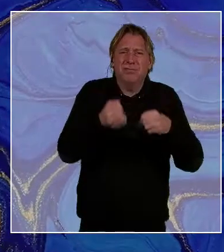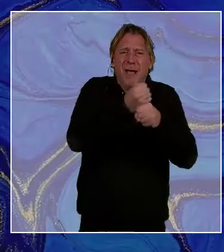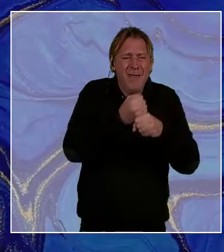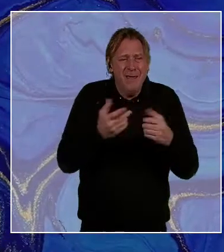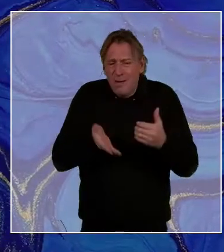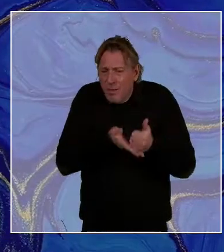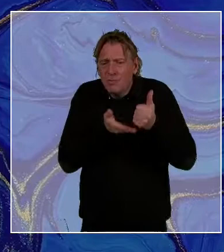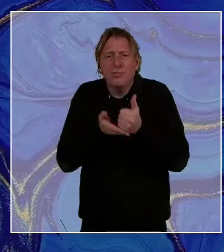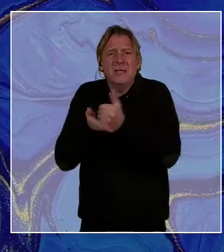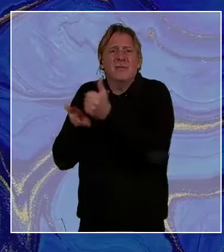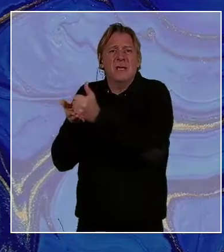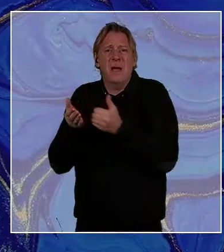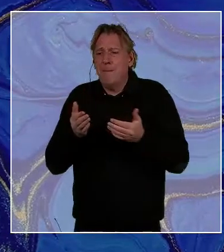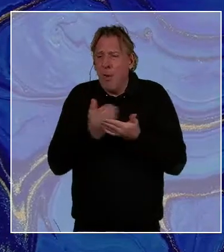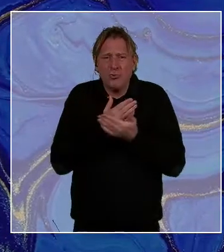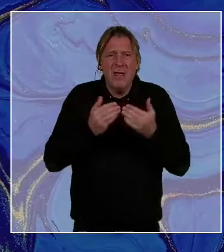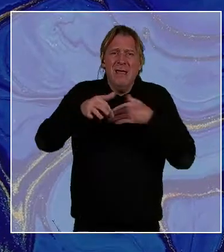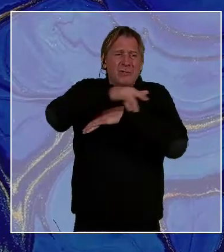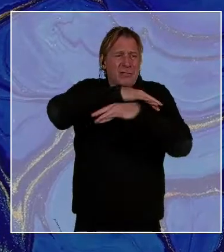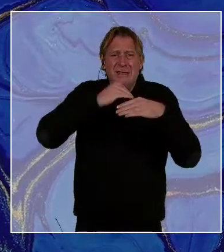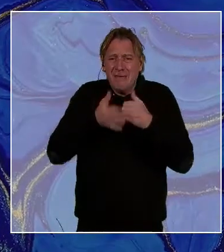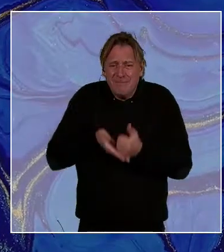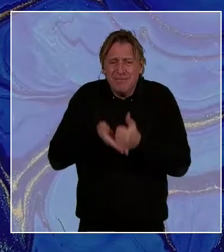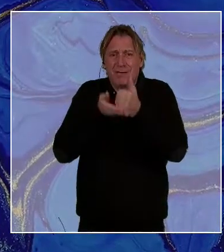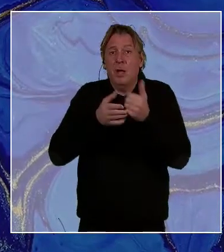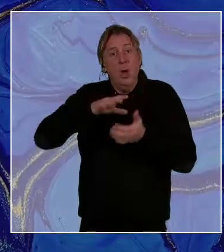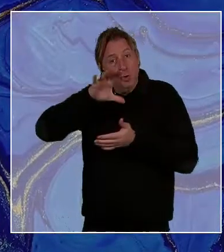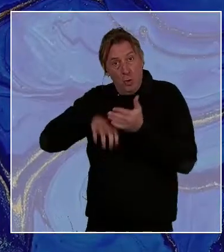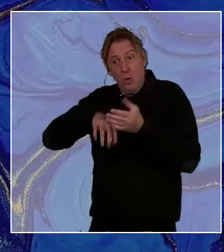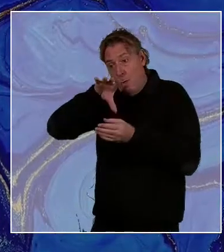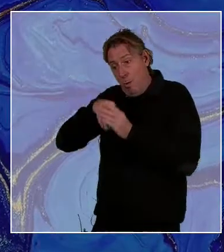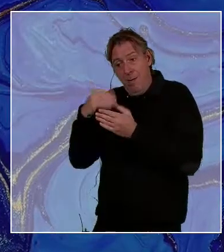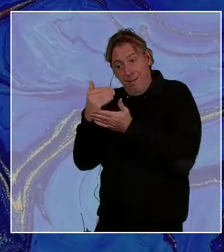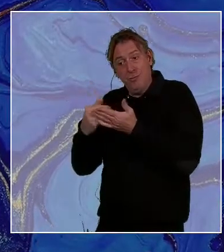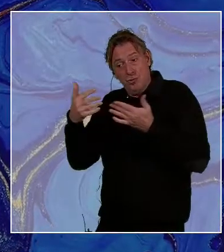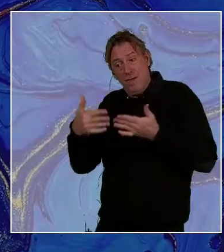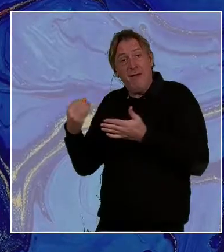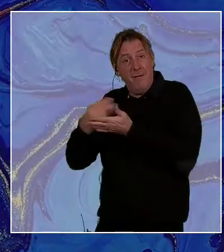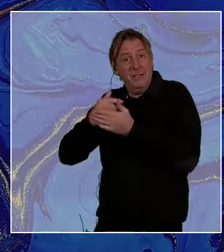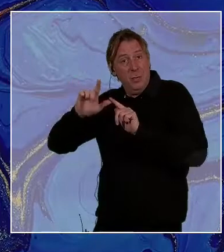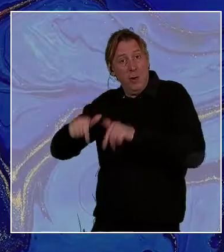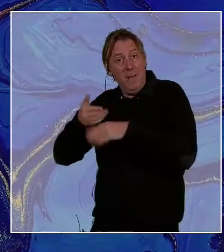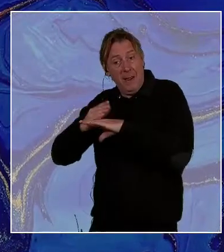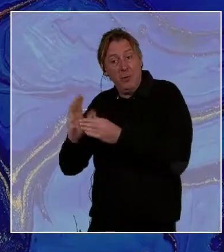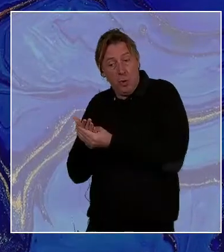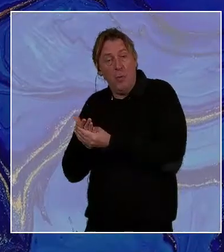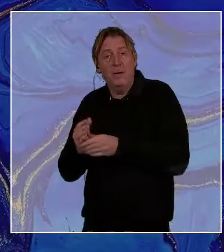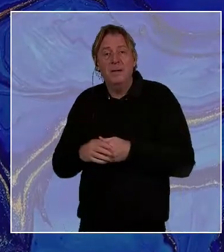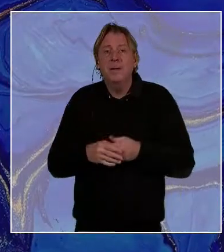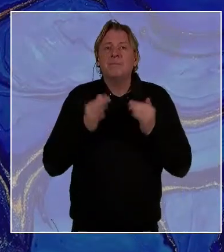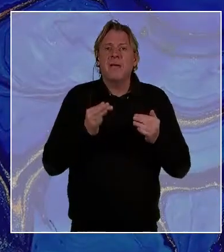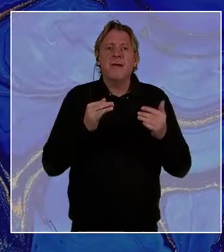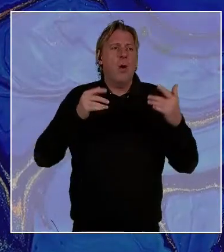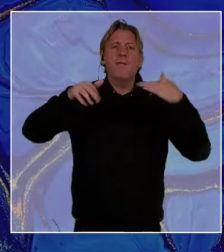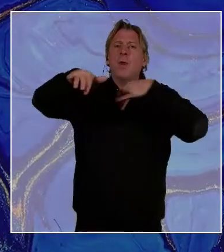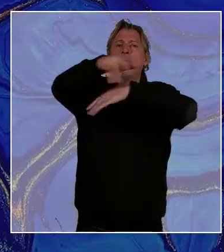donc, ces références se trouvent dans notre document. Il y a également les aspects environnementaux. Et là, à nouveau, les